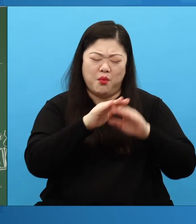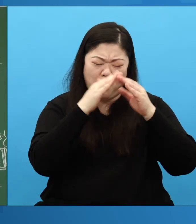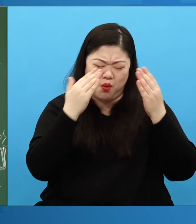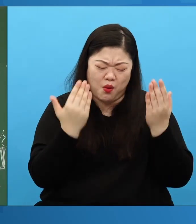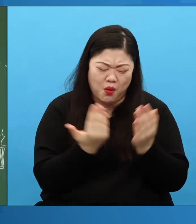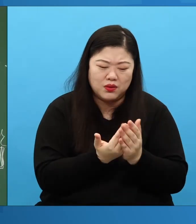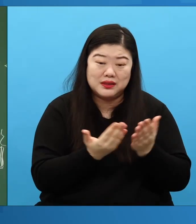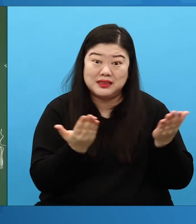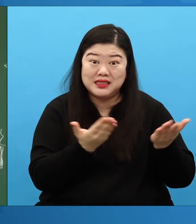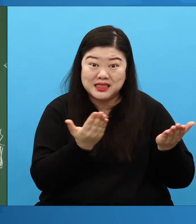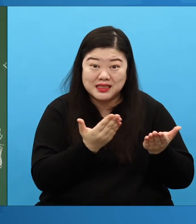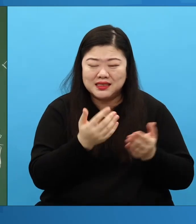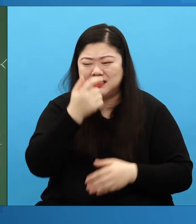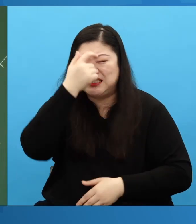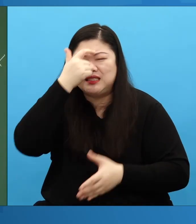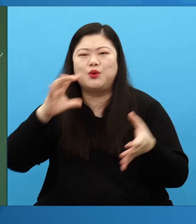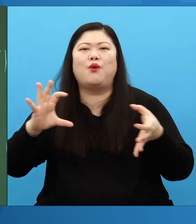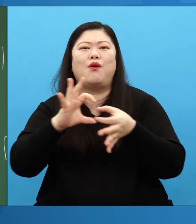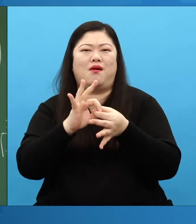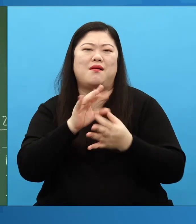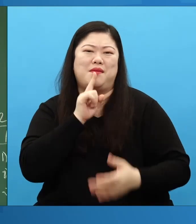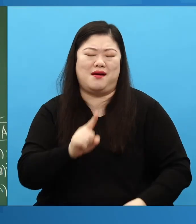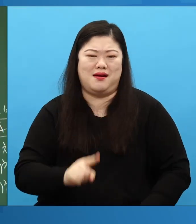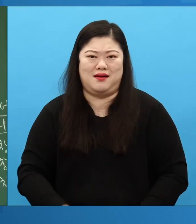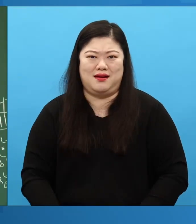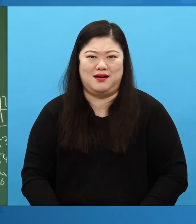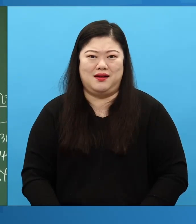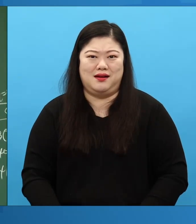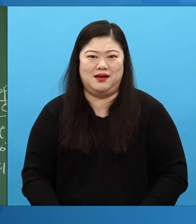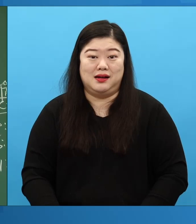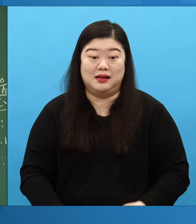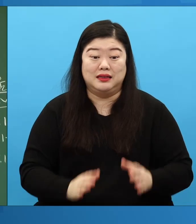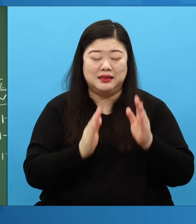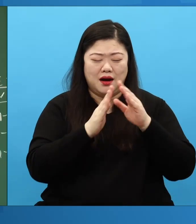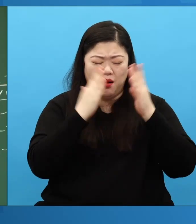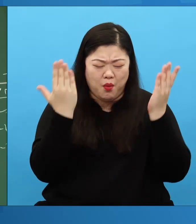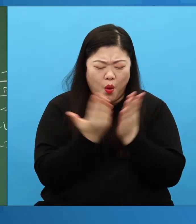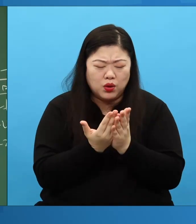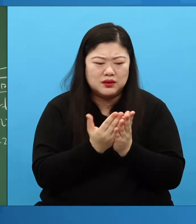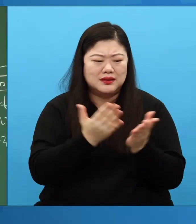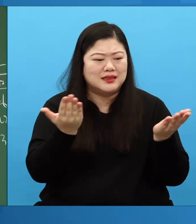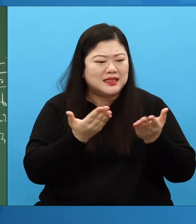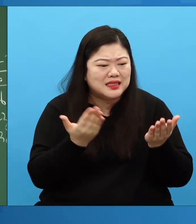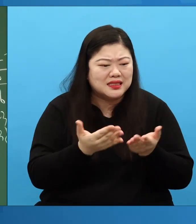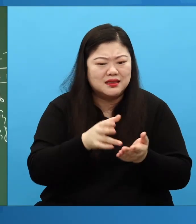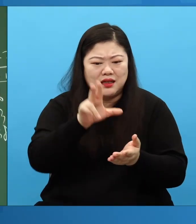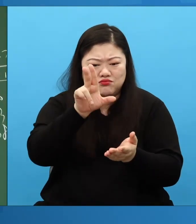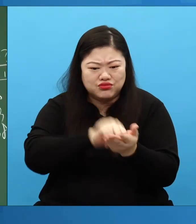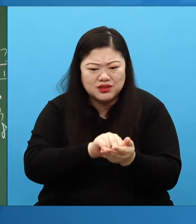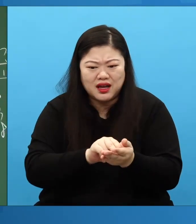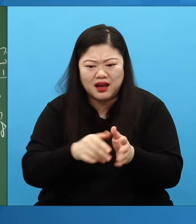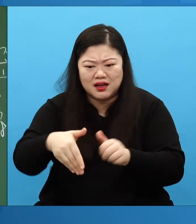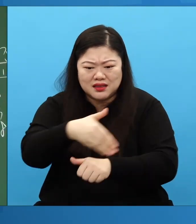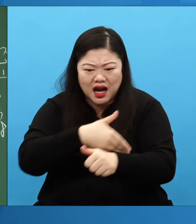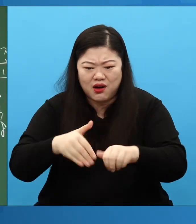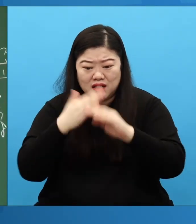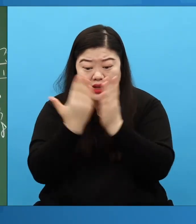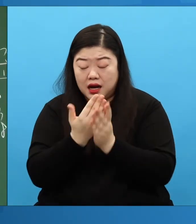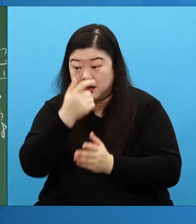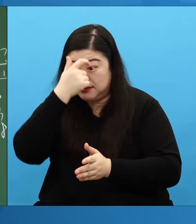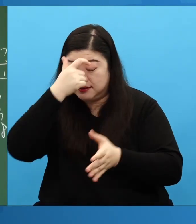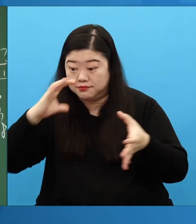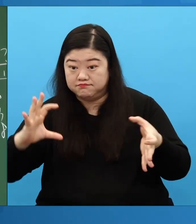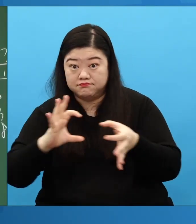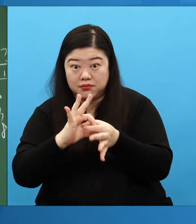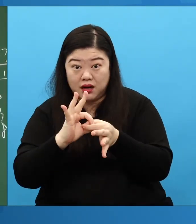have to enjoy all things inside 그럼 of 뭐 prayer. 24가 되는 거죠. That becomes 24. 모든 문제를 기도로서 풀어야 되는 겁니다. And then solving all